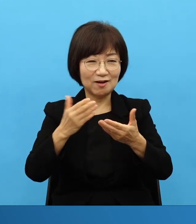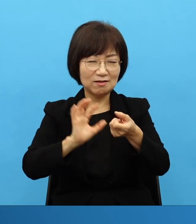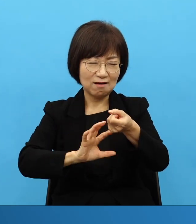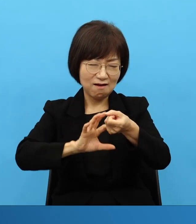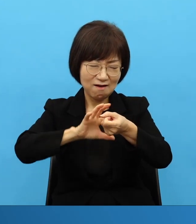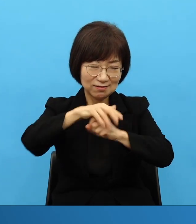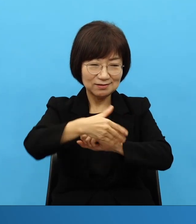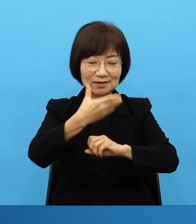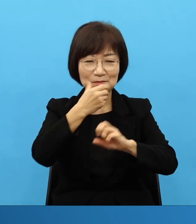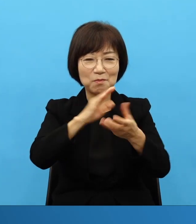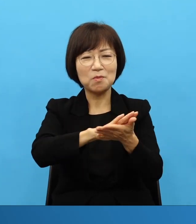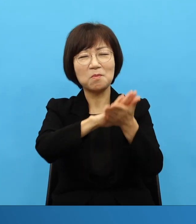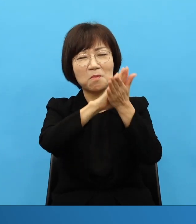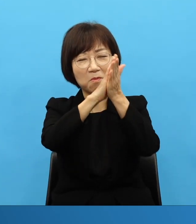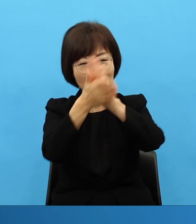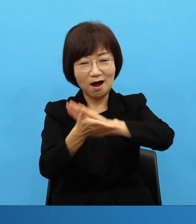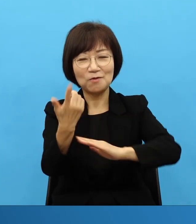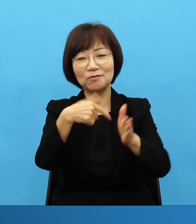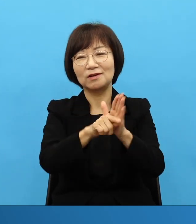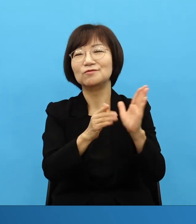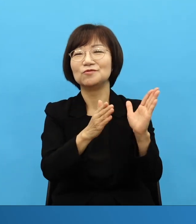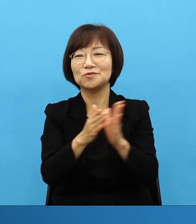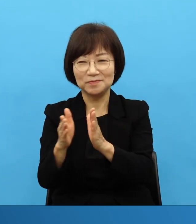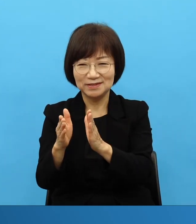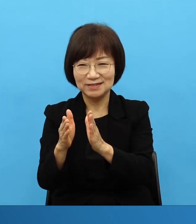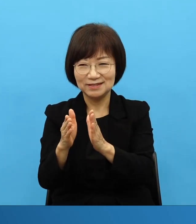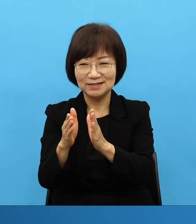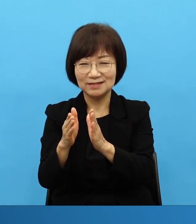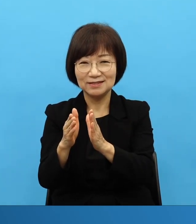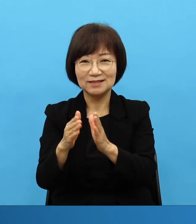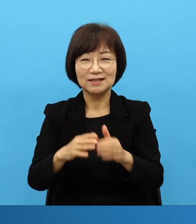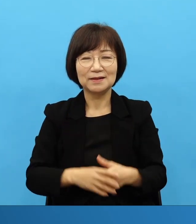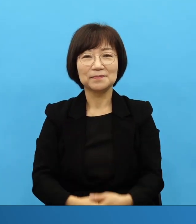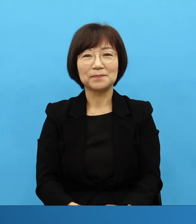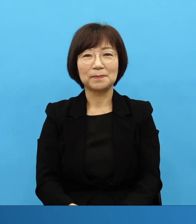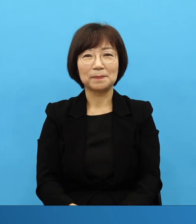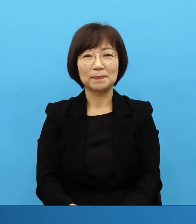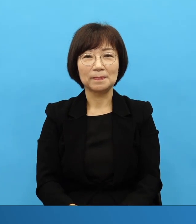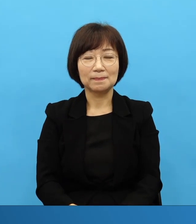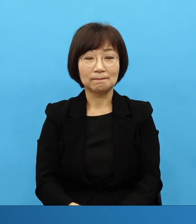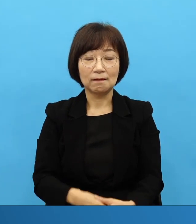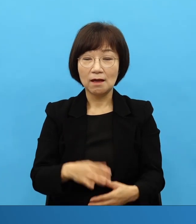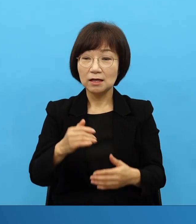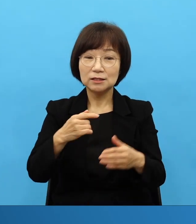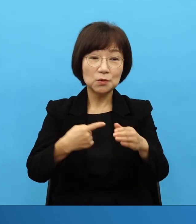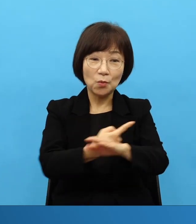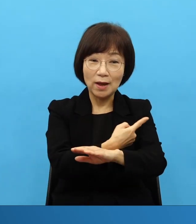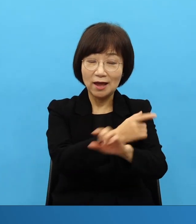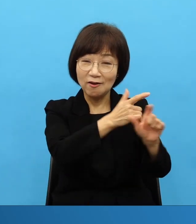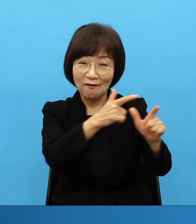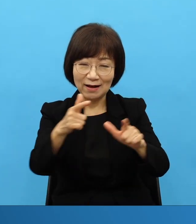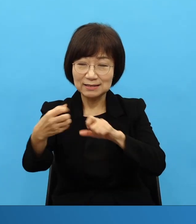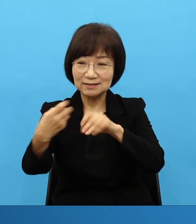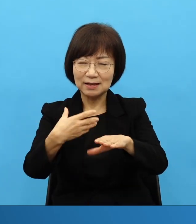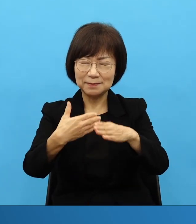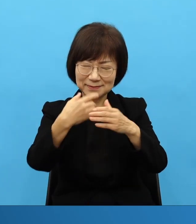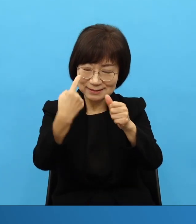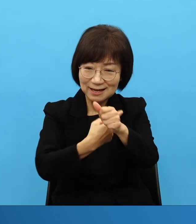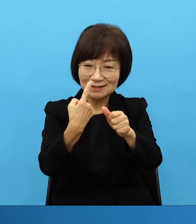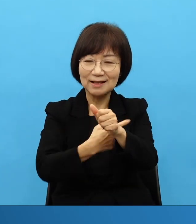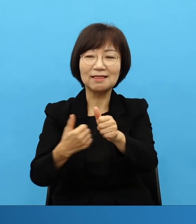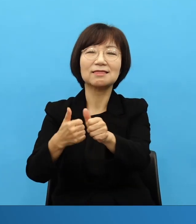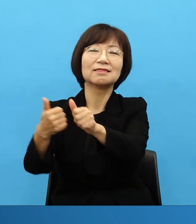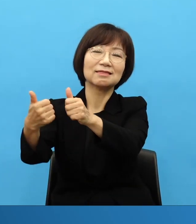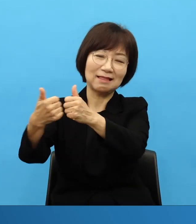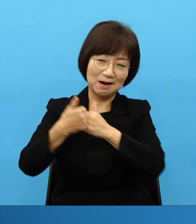footstool 놀라운 that God 일이죠. used to really do world 나머지 evangelization 거는 even till now. 싹 다 따라왔어요. Everything else just followed along. 하나님 뭐